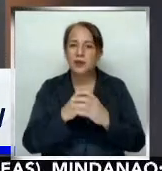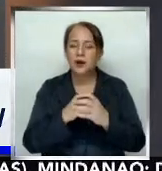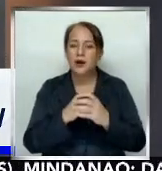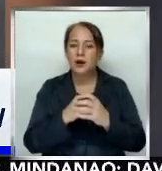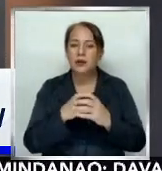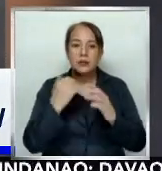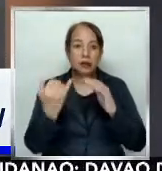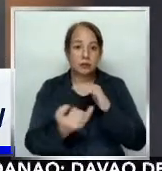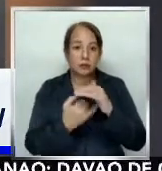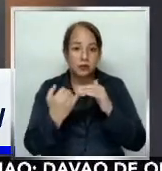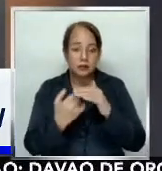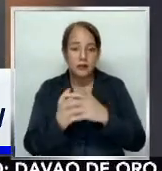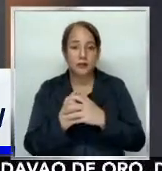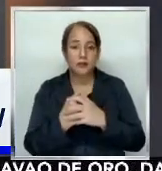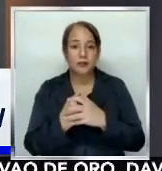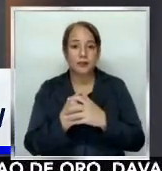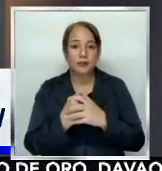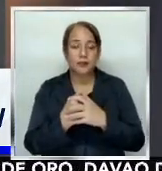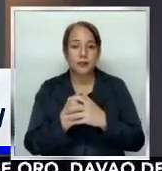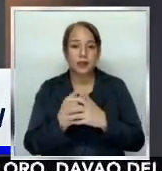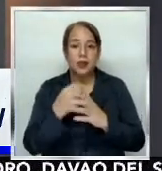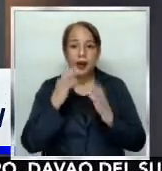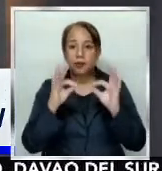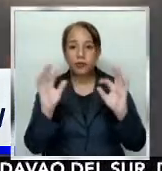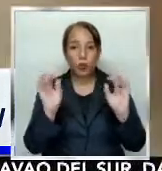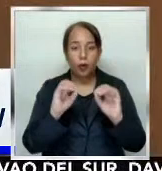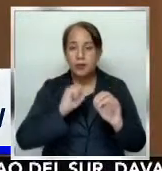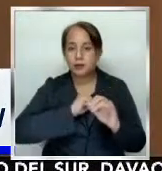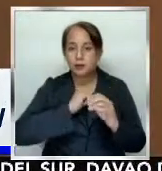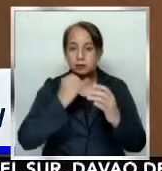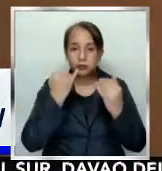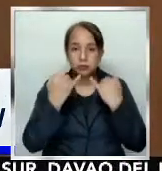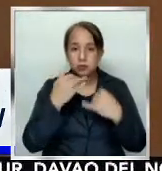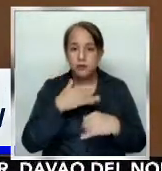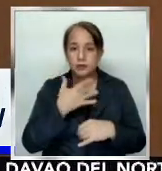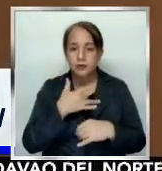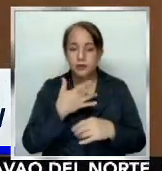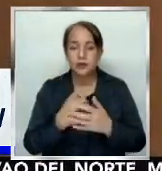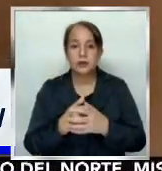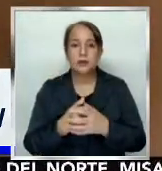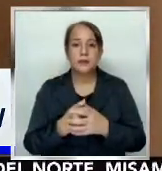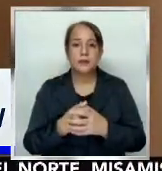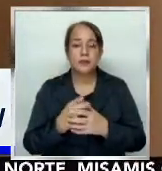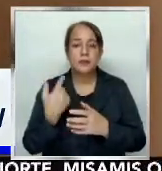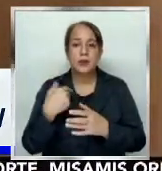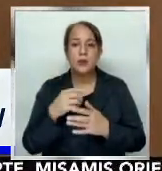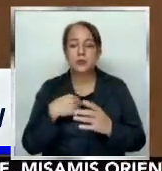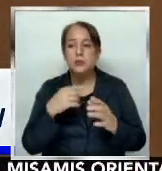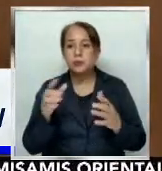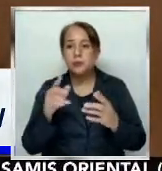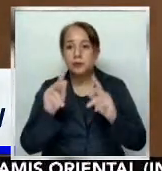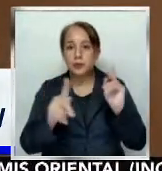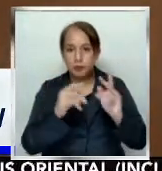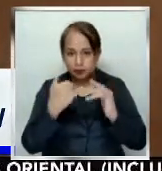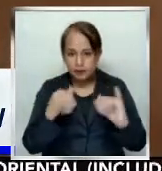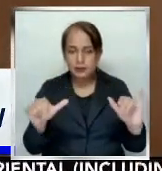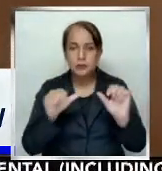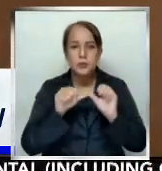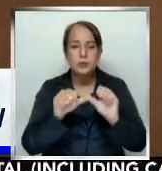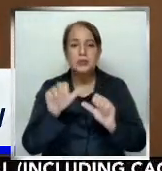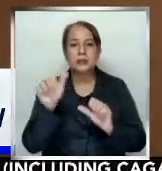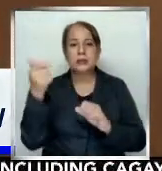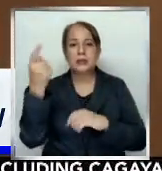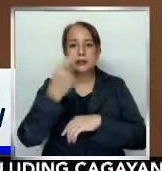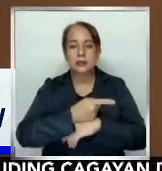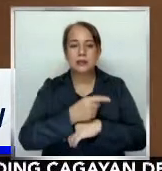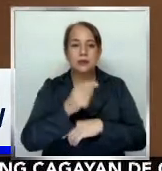mag-isolate, no? Kung walang sintomas na nararamdaman. Sa ating ordinaryong tao, tuloy pa rin yung 10 days at 14 days